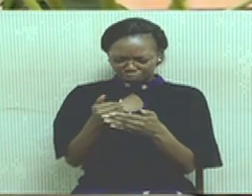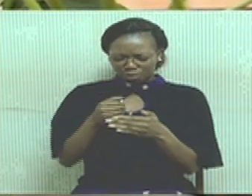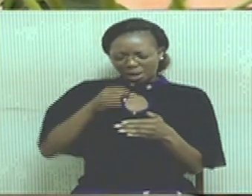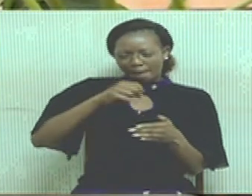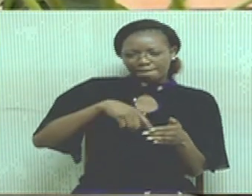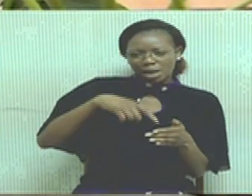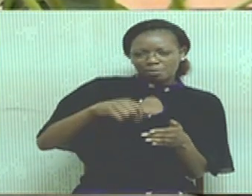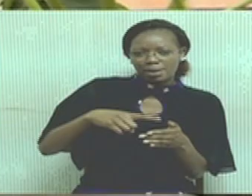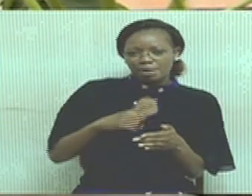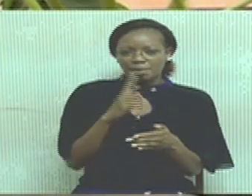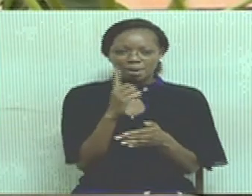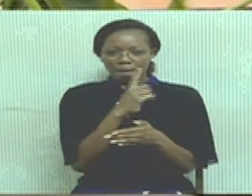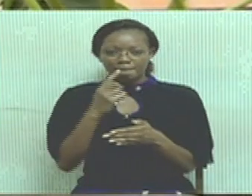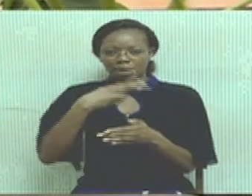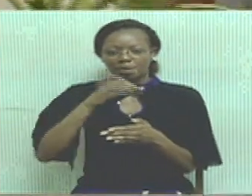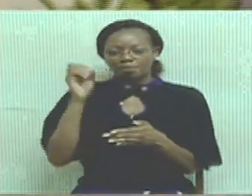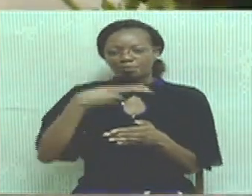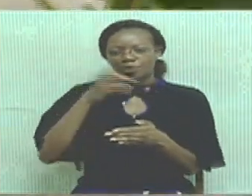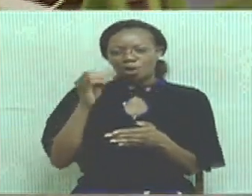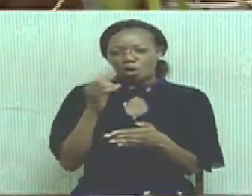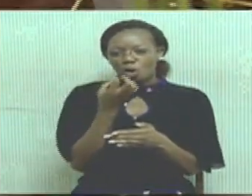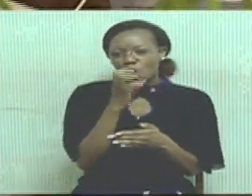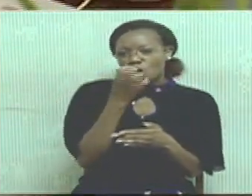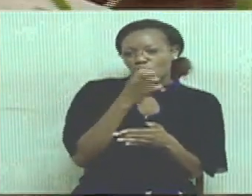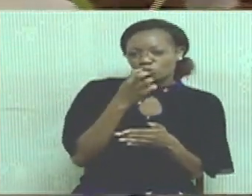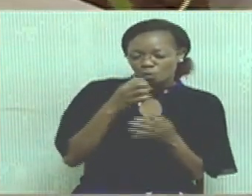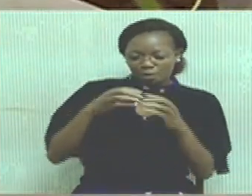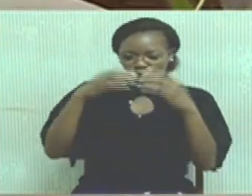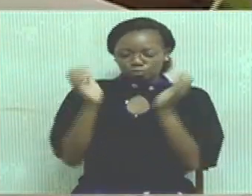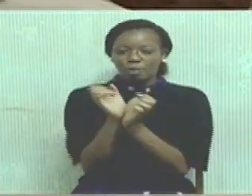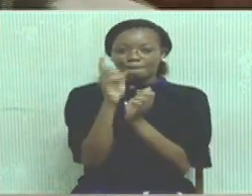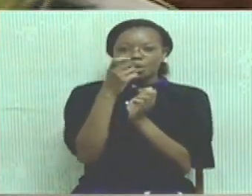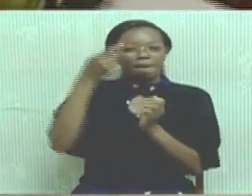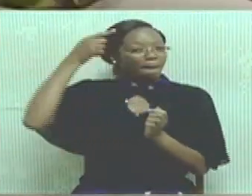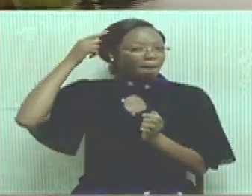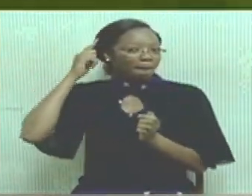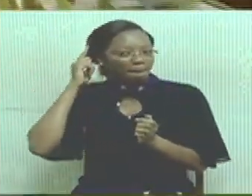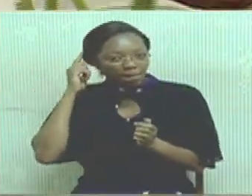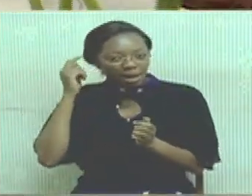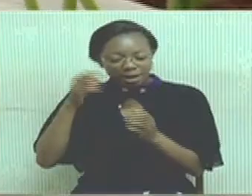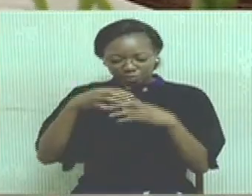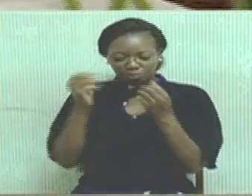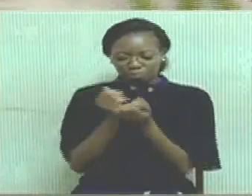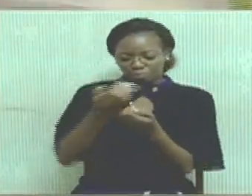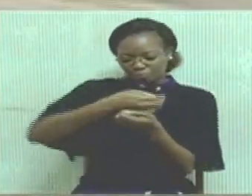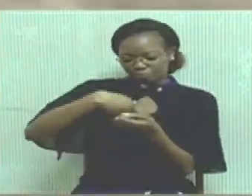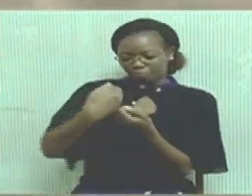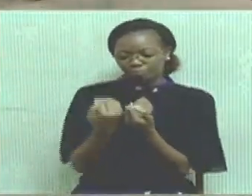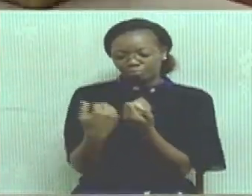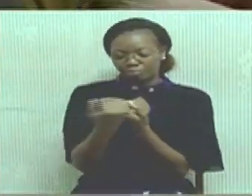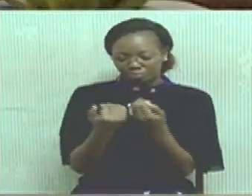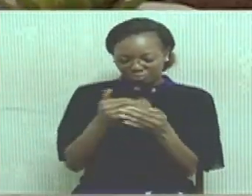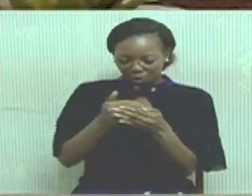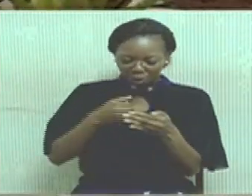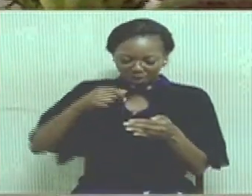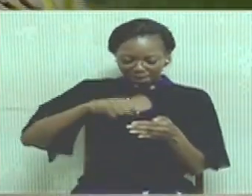Usipande strawberries mahali ambapo hapo awali ulikuwa umepanda pilipili, hoho, tomato, biringanya ama